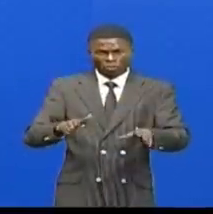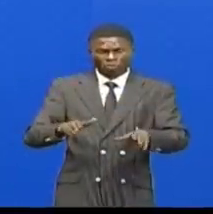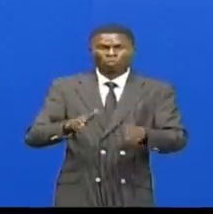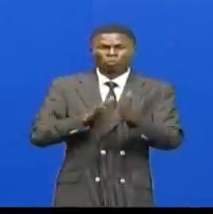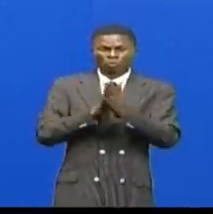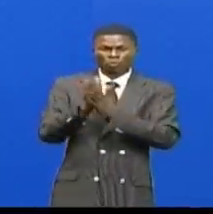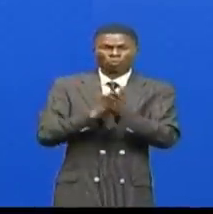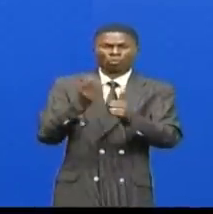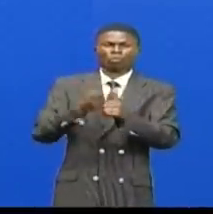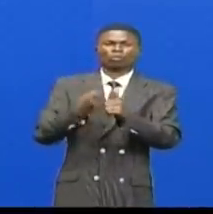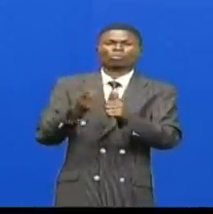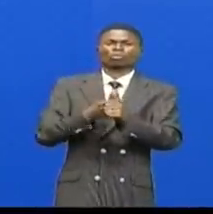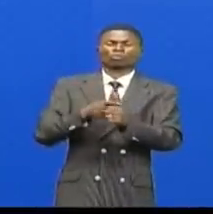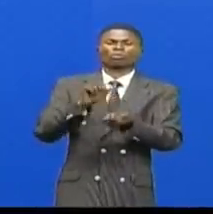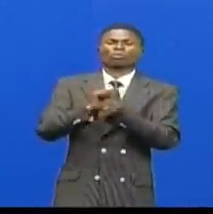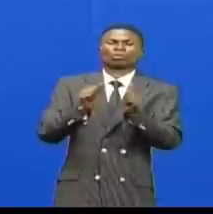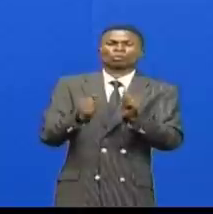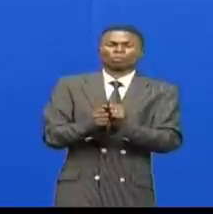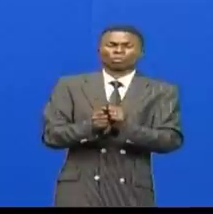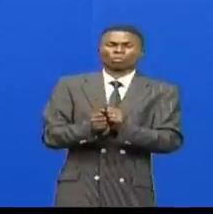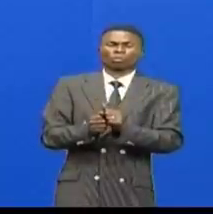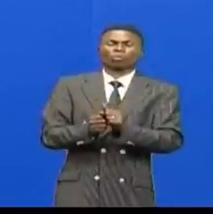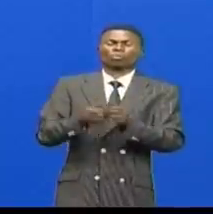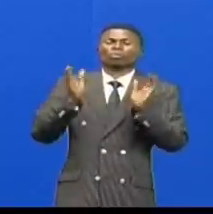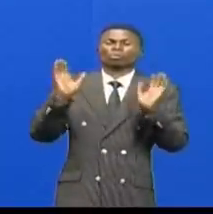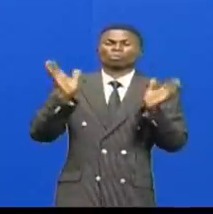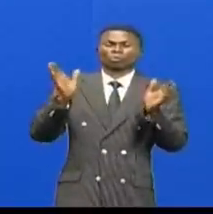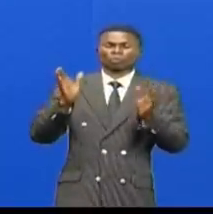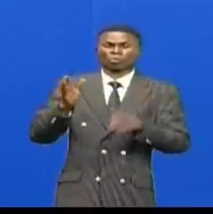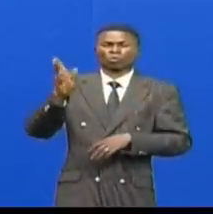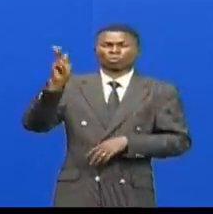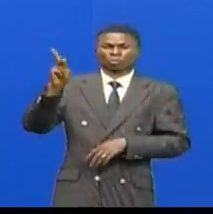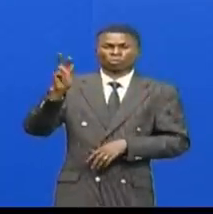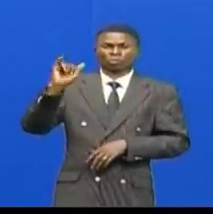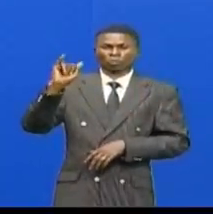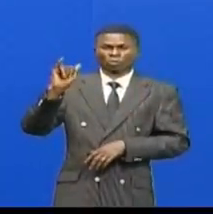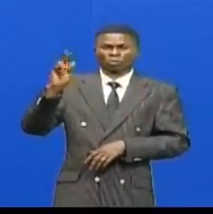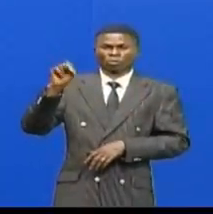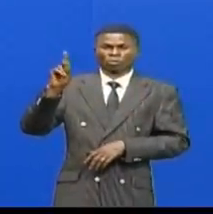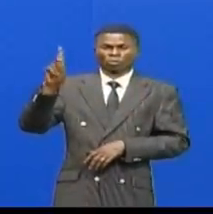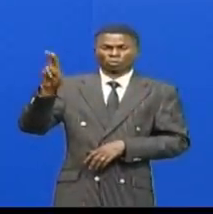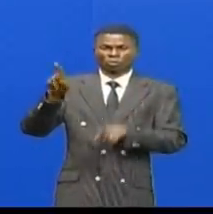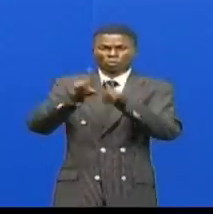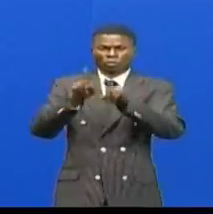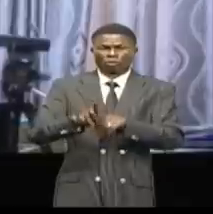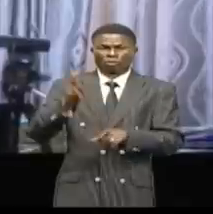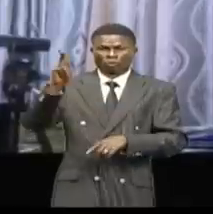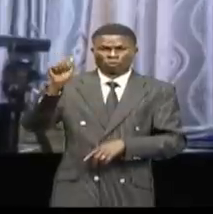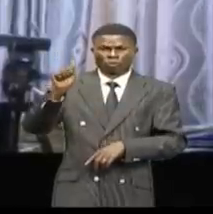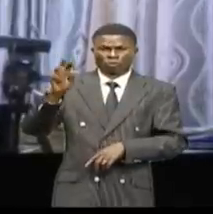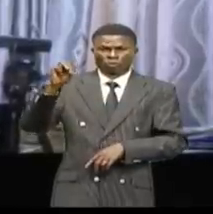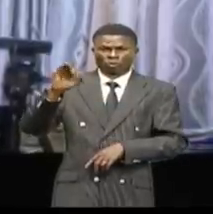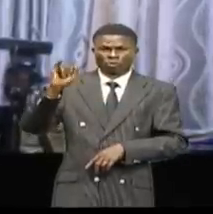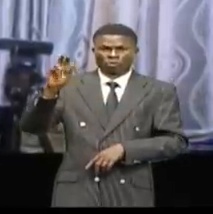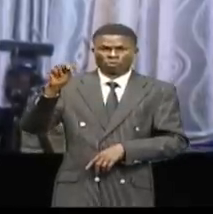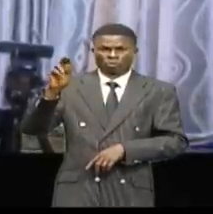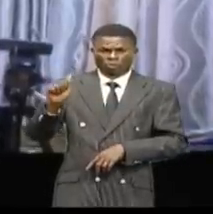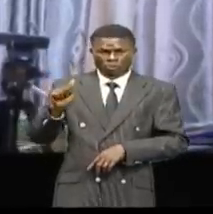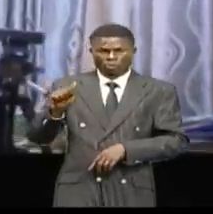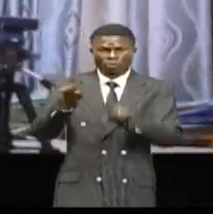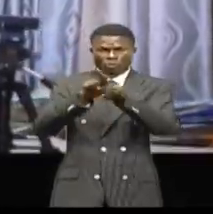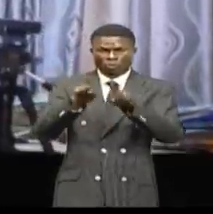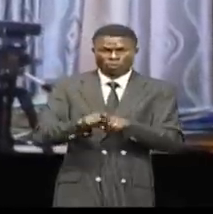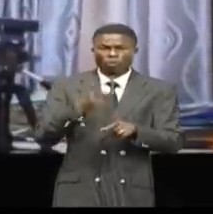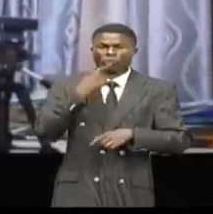mention de quelques cas de sinistres déplorés à Kindu dans le Maniema et à Kamina dans le Haut-Lomami. Il a terminé